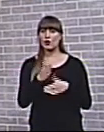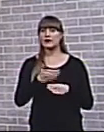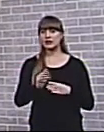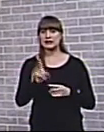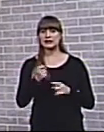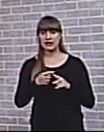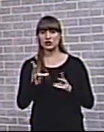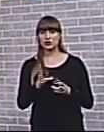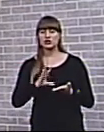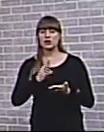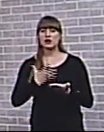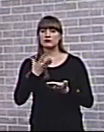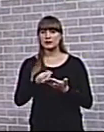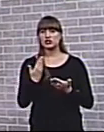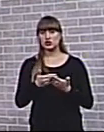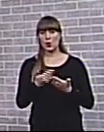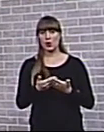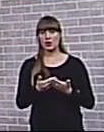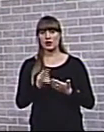нужно доплатить, там около было